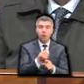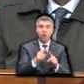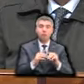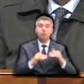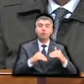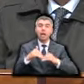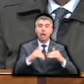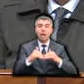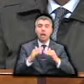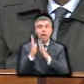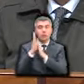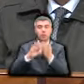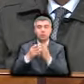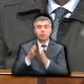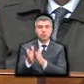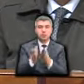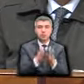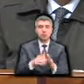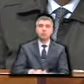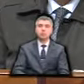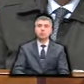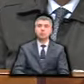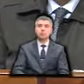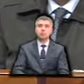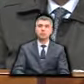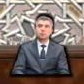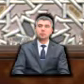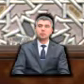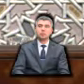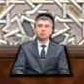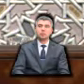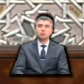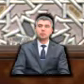الشارع؟ شكرا السيدة النائبة. تفضلوا السيدة الوزيرة.